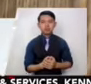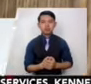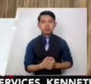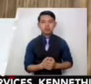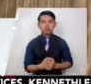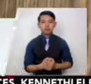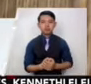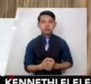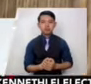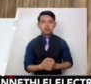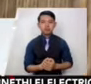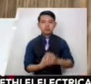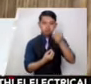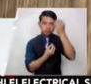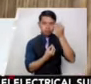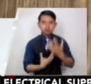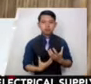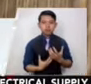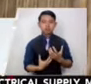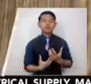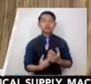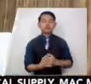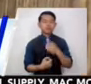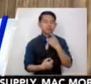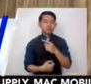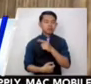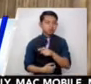information na sa bar na itong